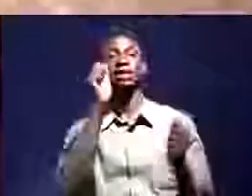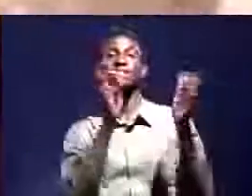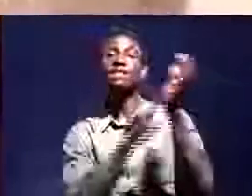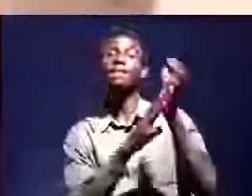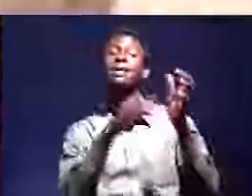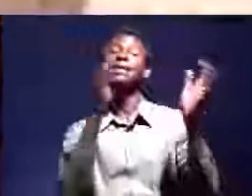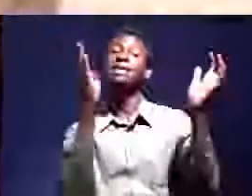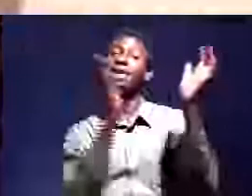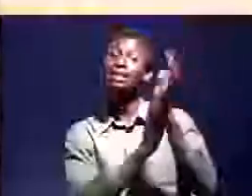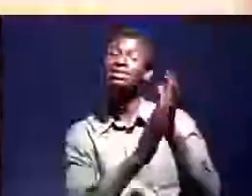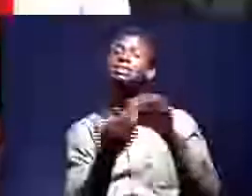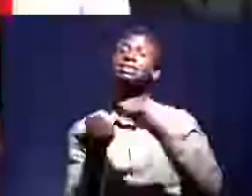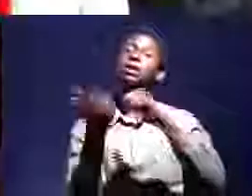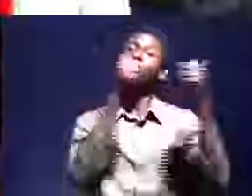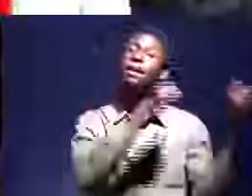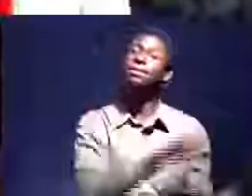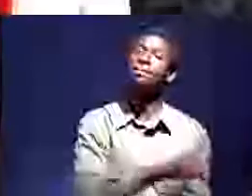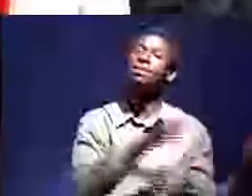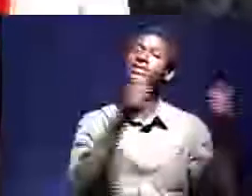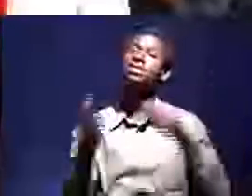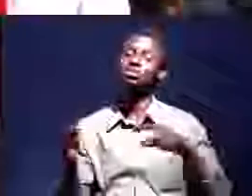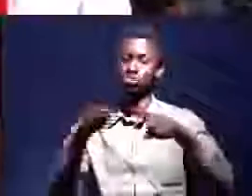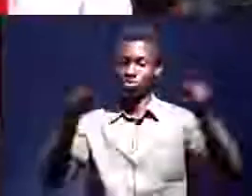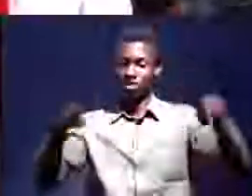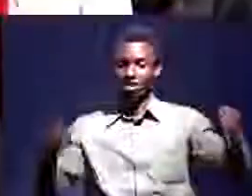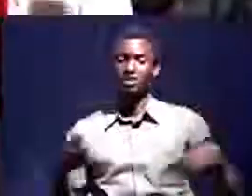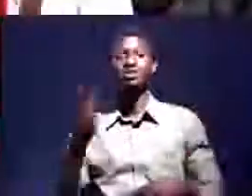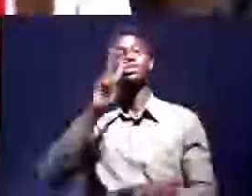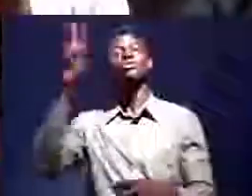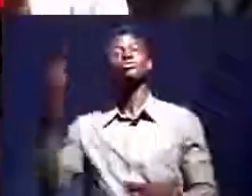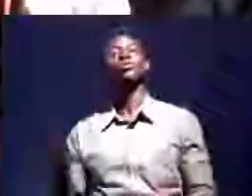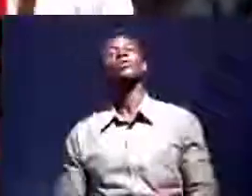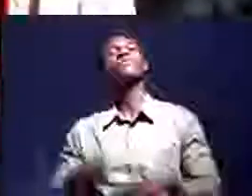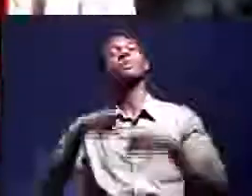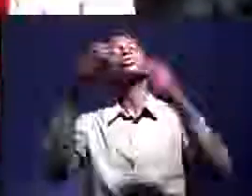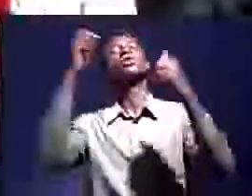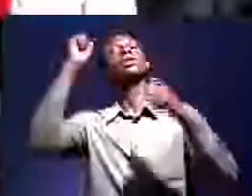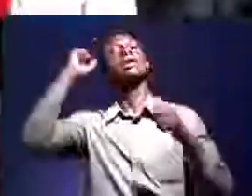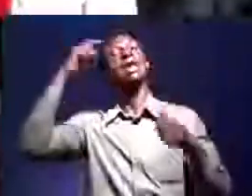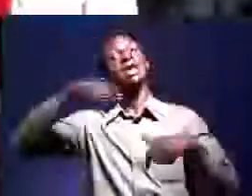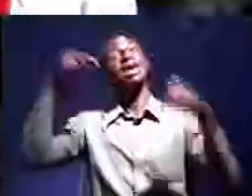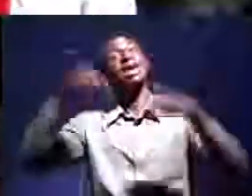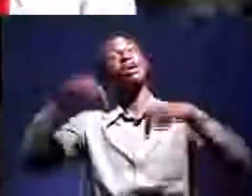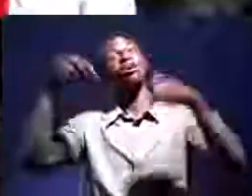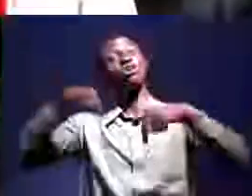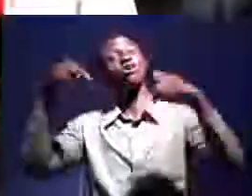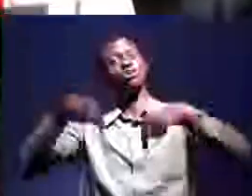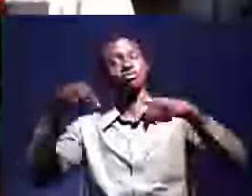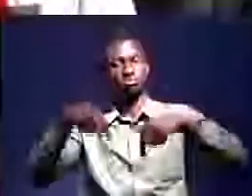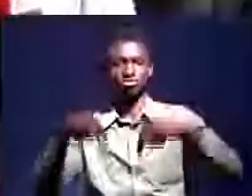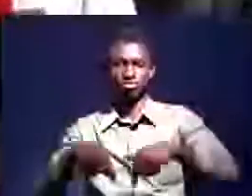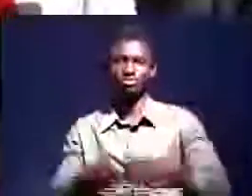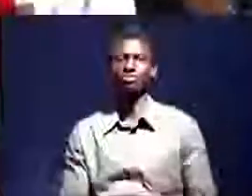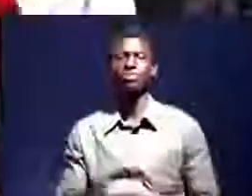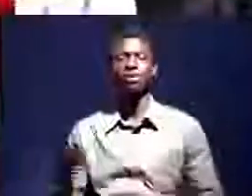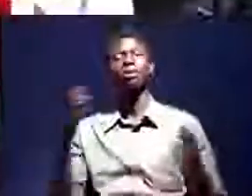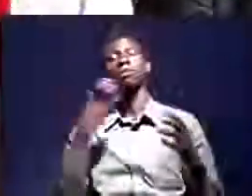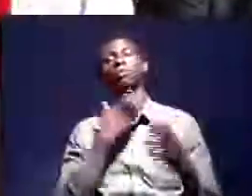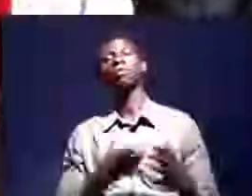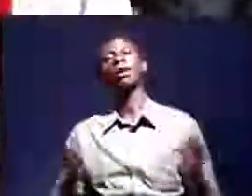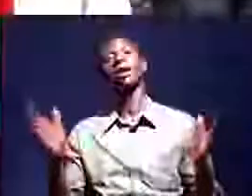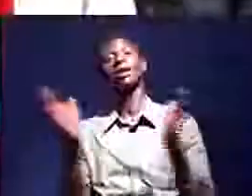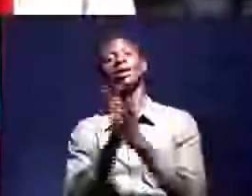1,089 wamebatizwa kwenye ziwa Victoria leo. Praise God. Bwana tusifiwe